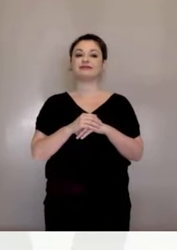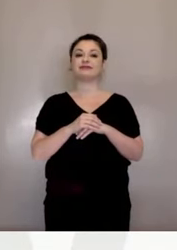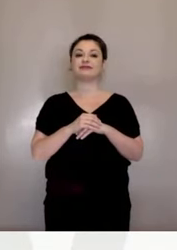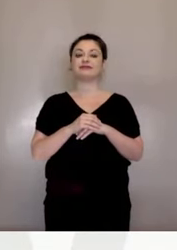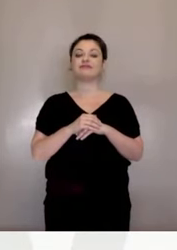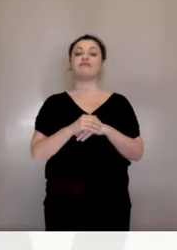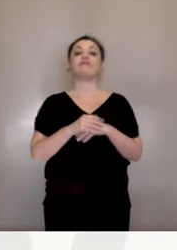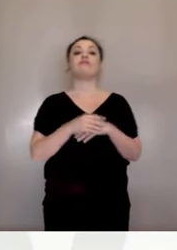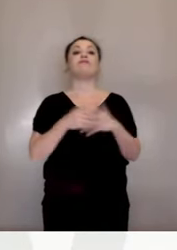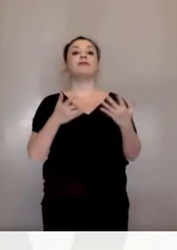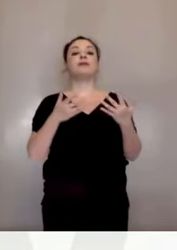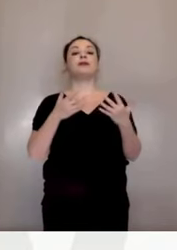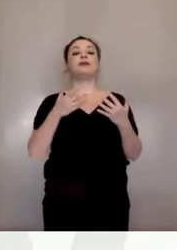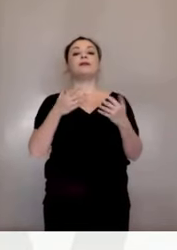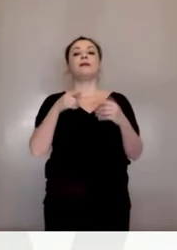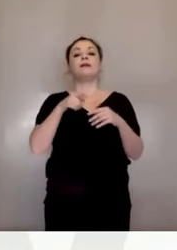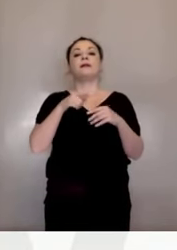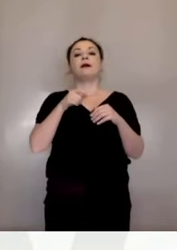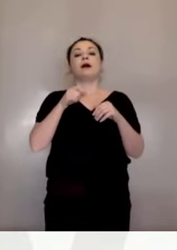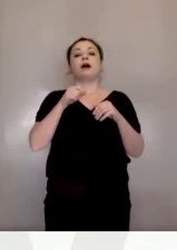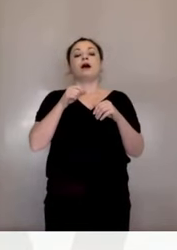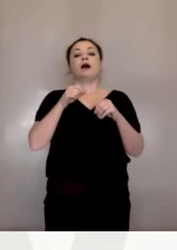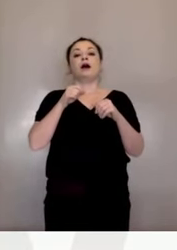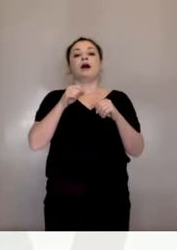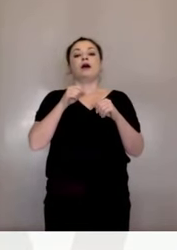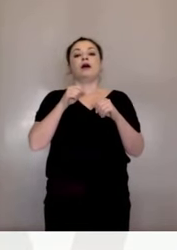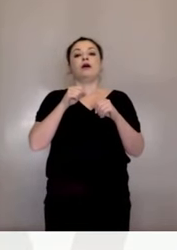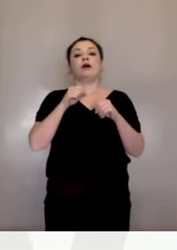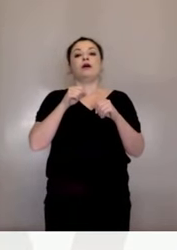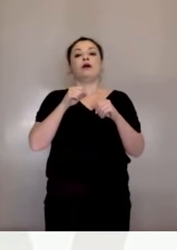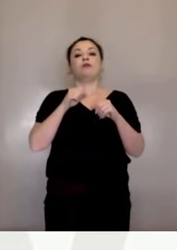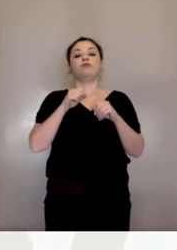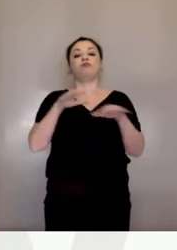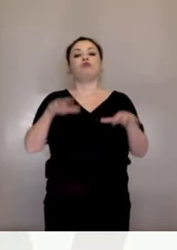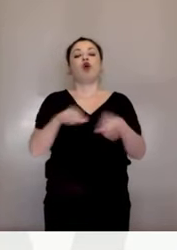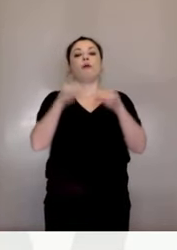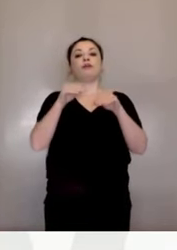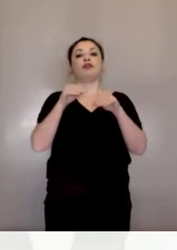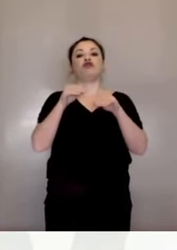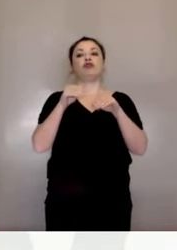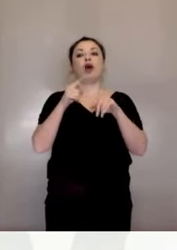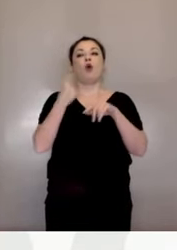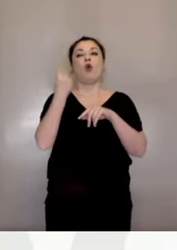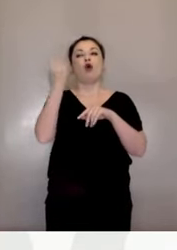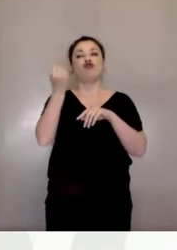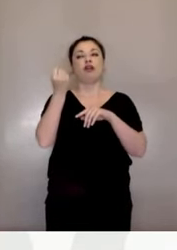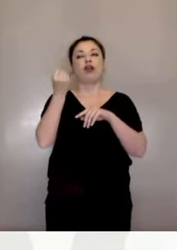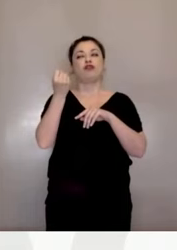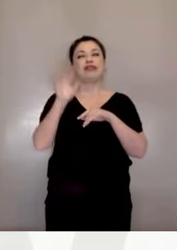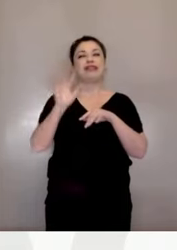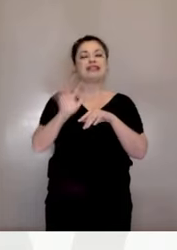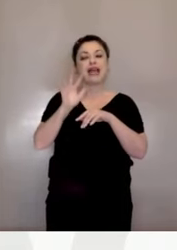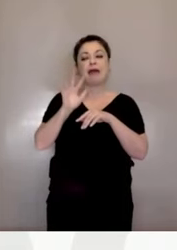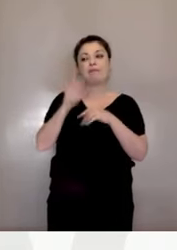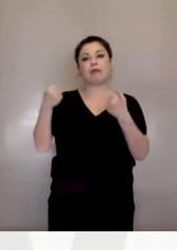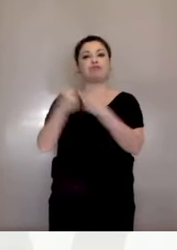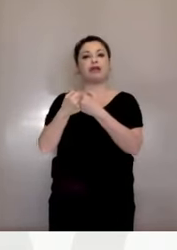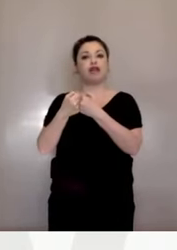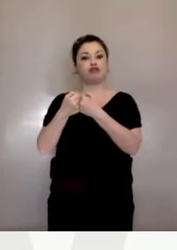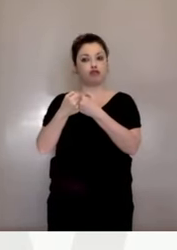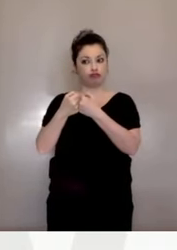Potrei partire da quello che per molti aspetti può essere considerato un paradosso. Comme disait